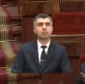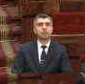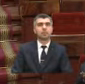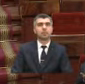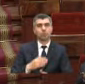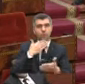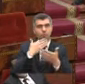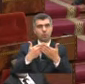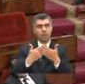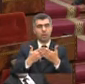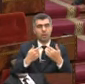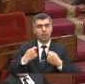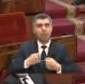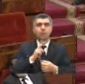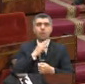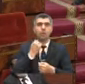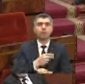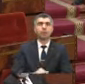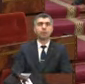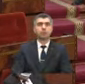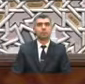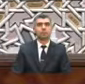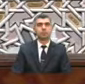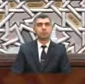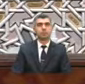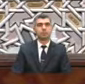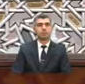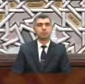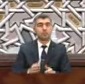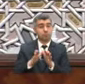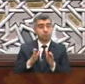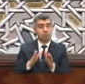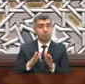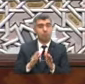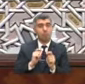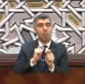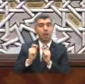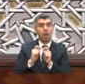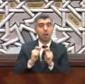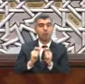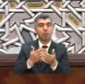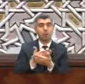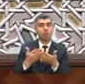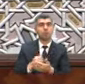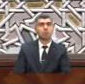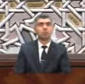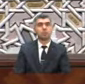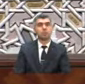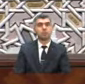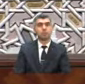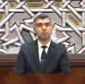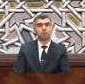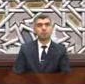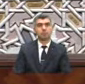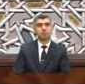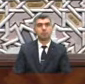شكرا سيد رئيس الحكومة. نفتح الآن باب التعقيبات بإعطاء الكلمة